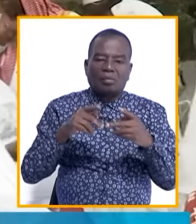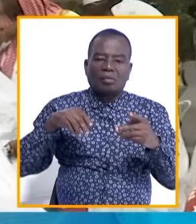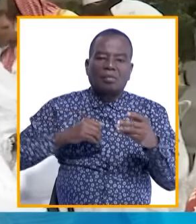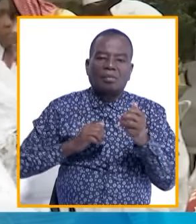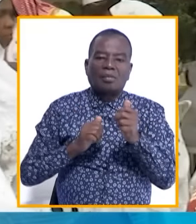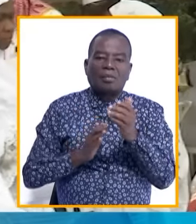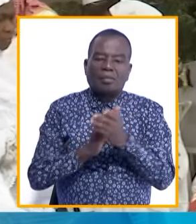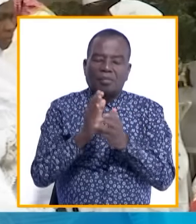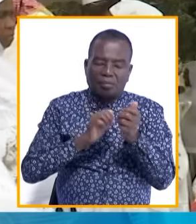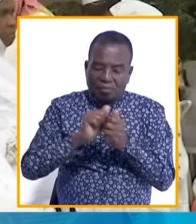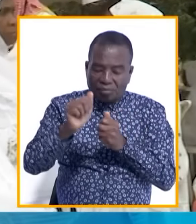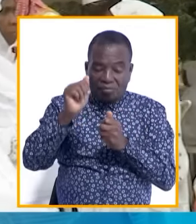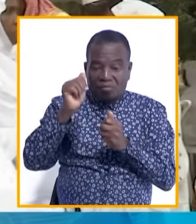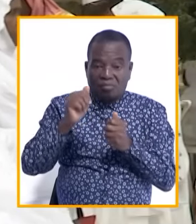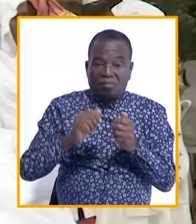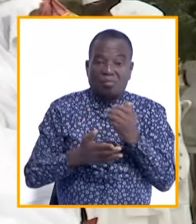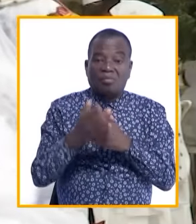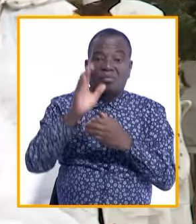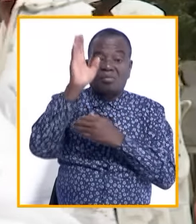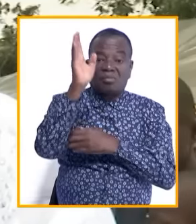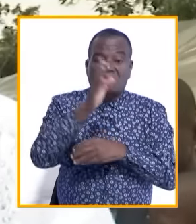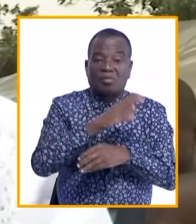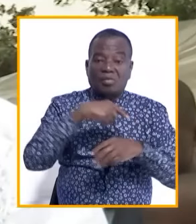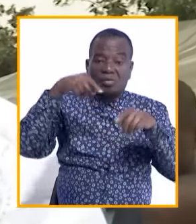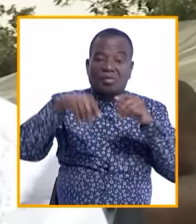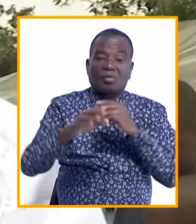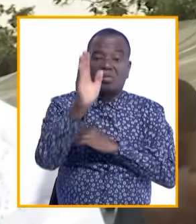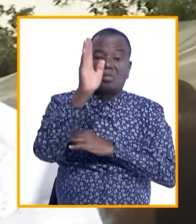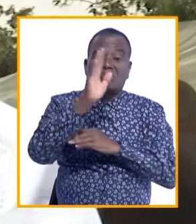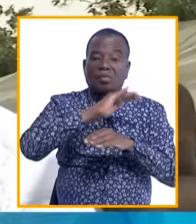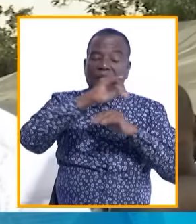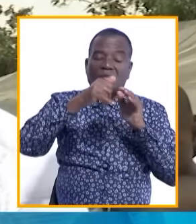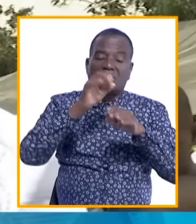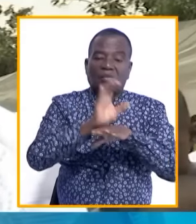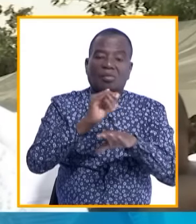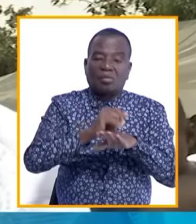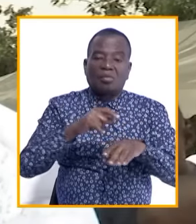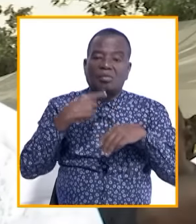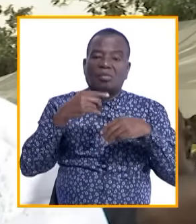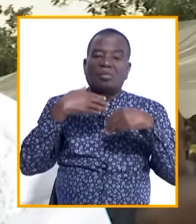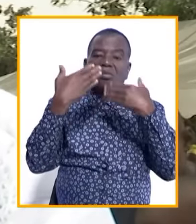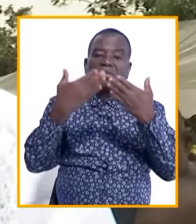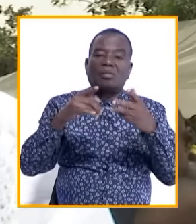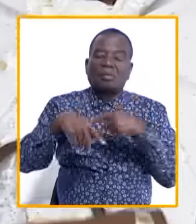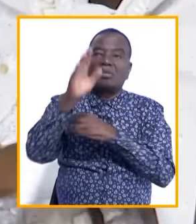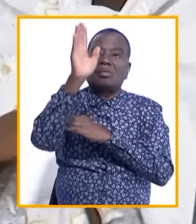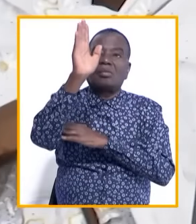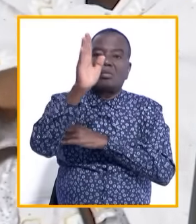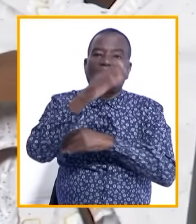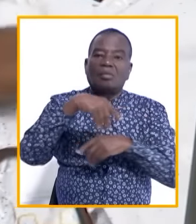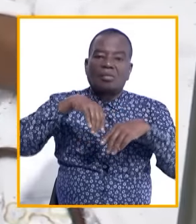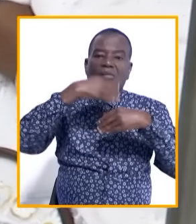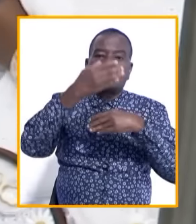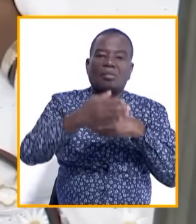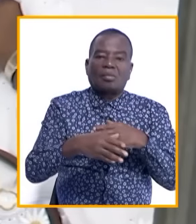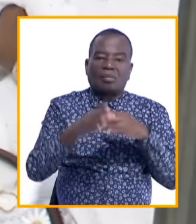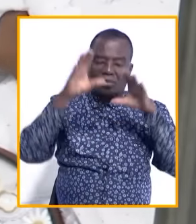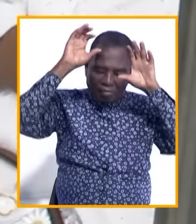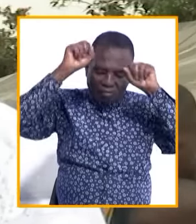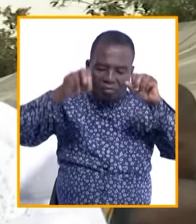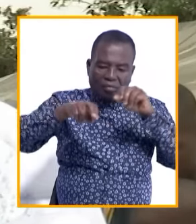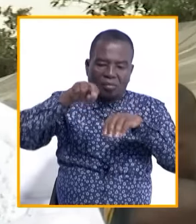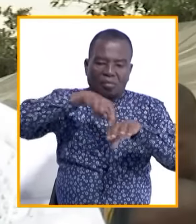parfaite organisation. Ça s'est bien passé par la grâce de Dieu. Merci au président Alassane, que Dieu bénisse toute la Côte d'Ivoire. Nous disons grand merci à Dieu